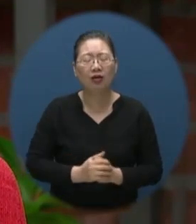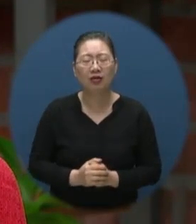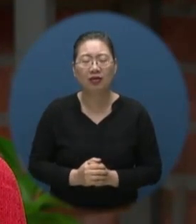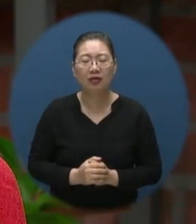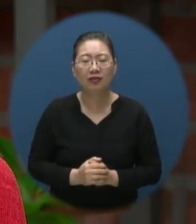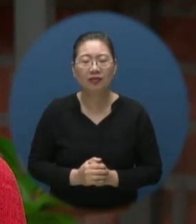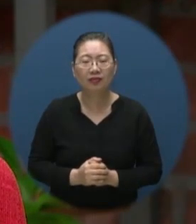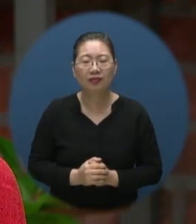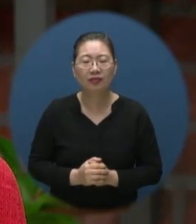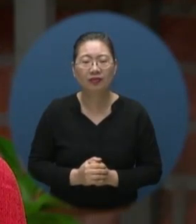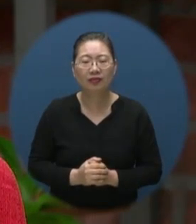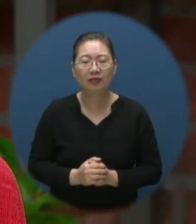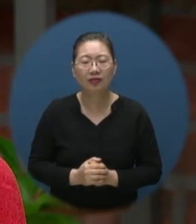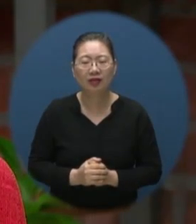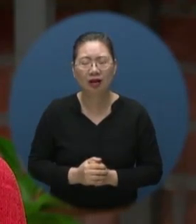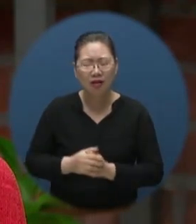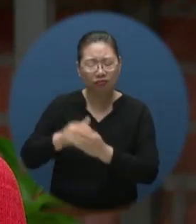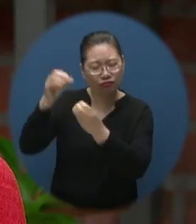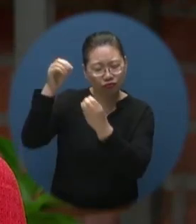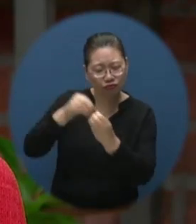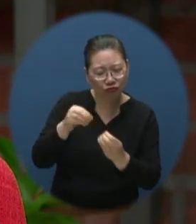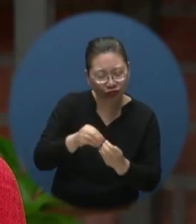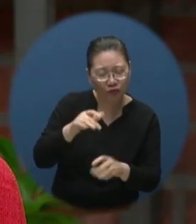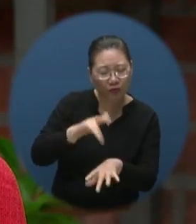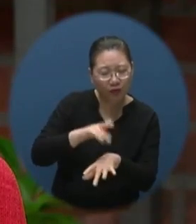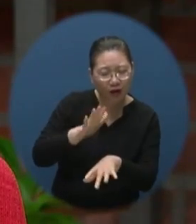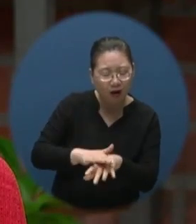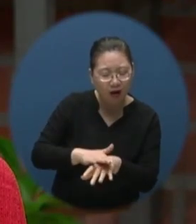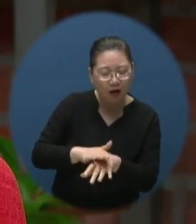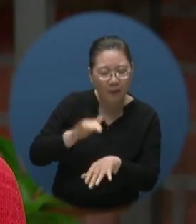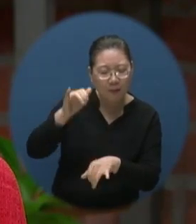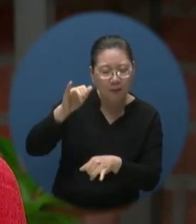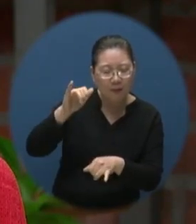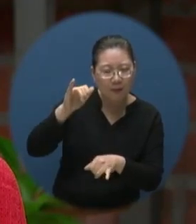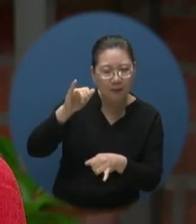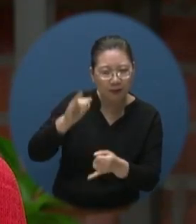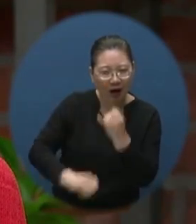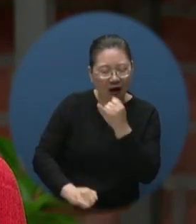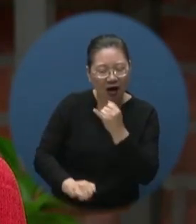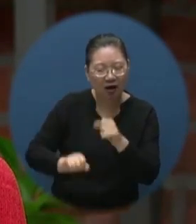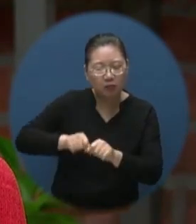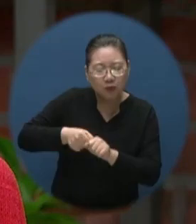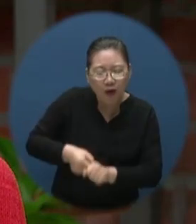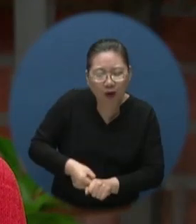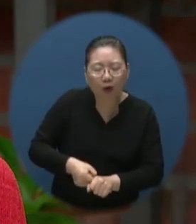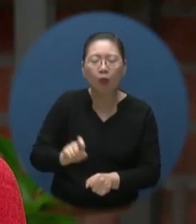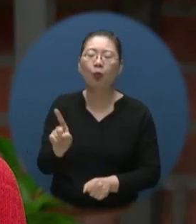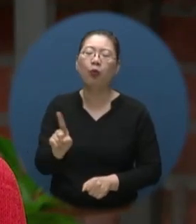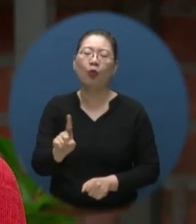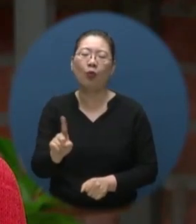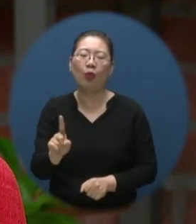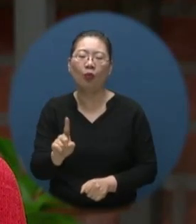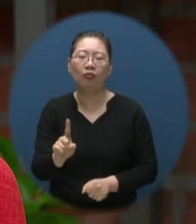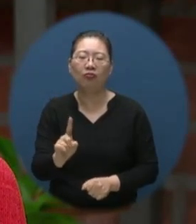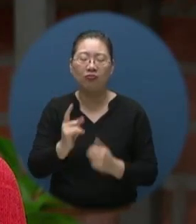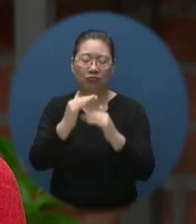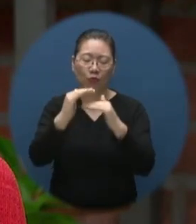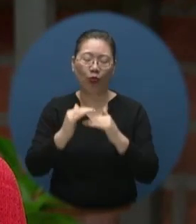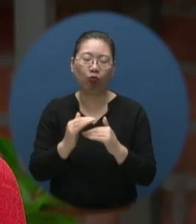자기네들 전해놓는 그 풍속을 그걸 어길 때는 어떤 벌도 받는다 이런 거가 이제